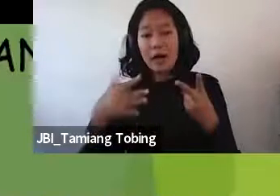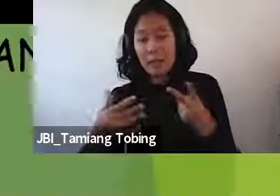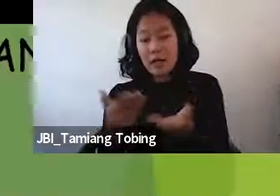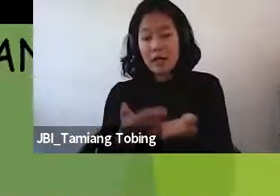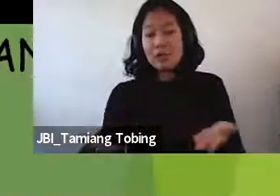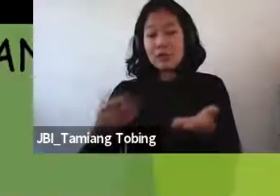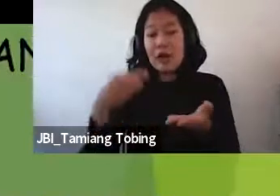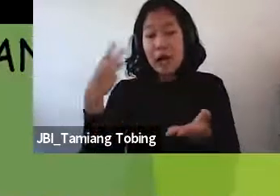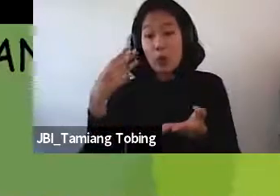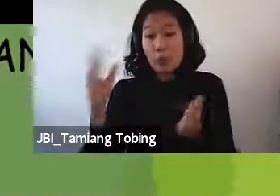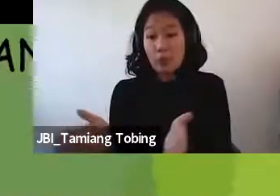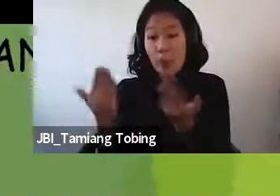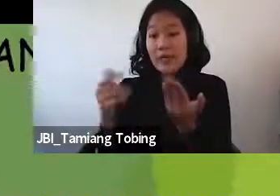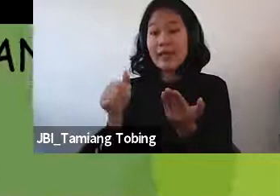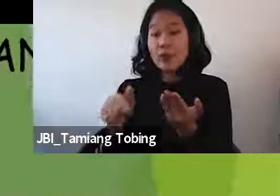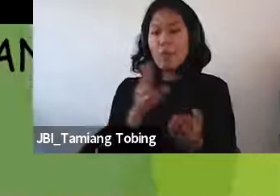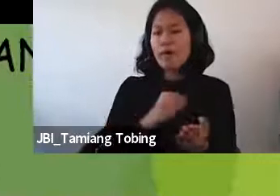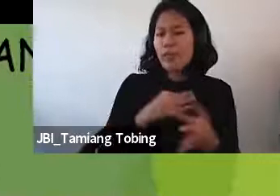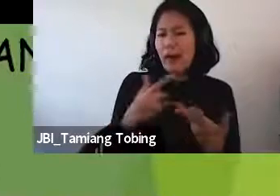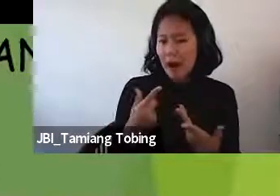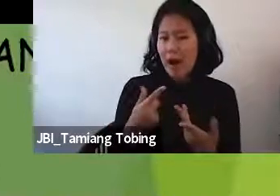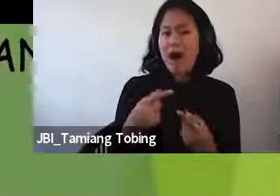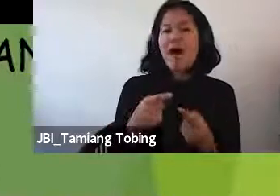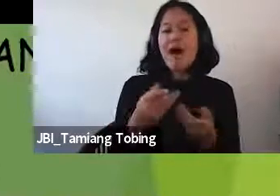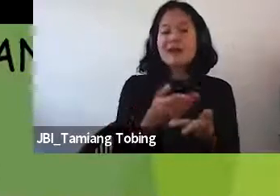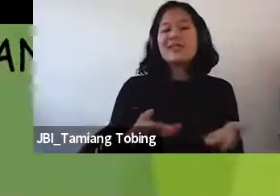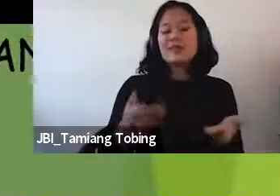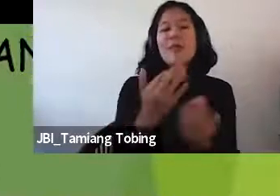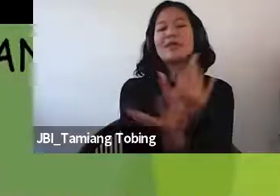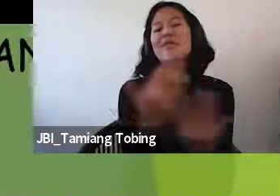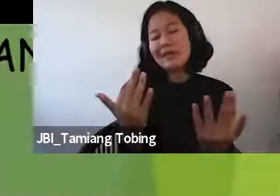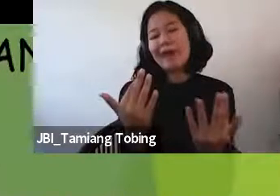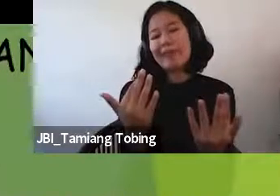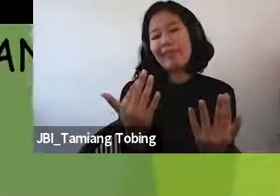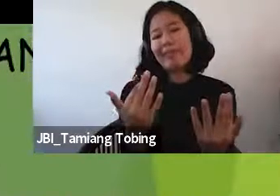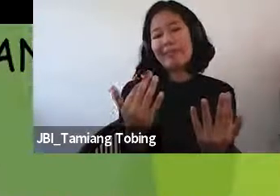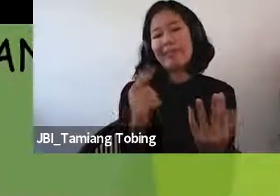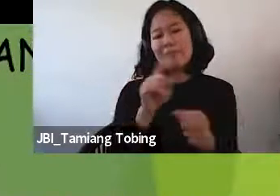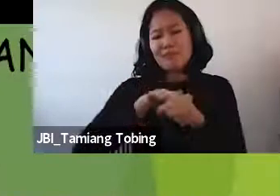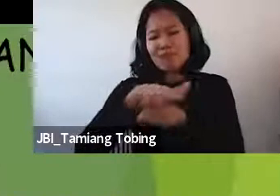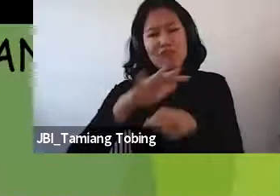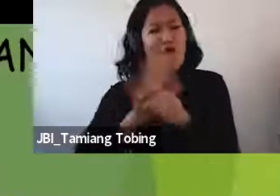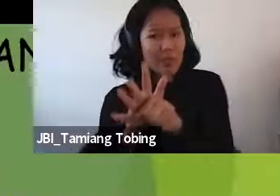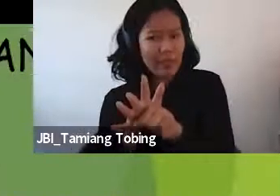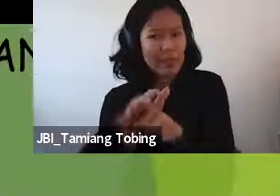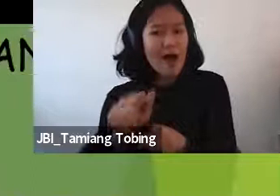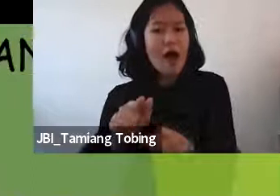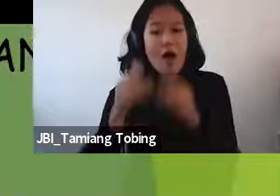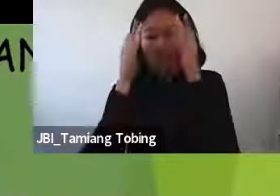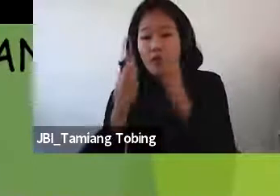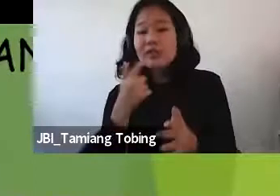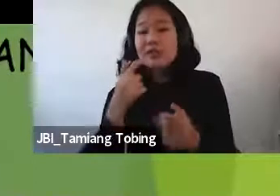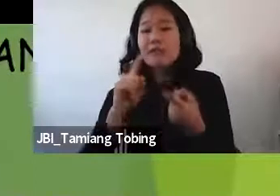sosial ekonomi itu dimaknai sebagai pemulihan kondisi sosial masyarakat sebagai dampak COVID, fokus pada sektor